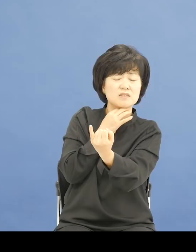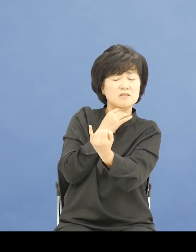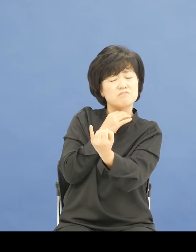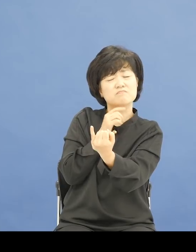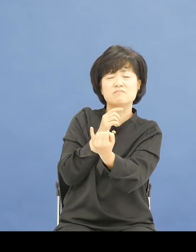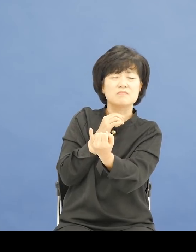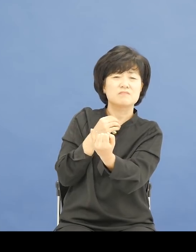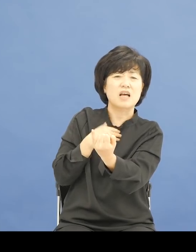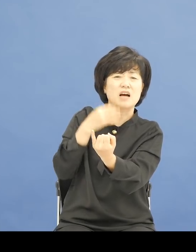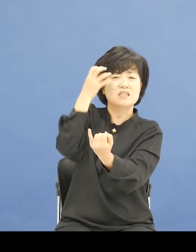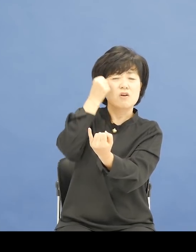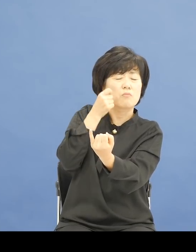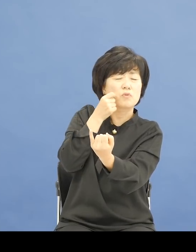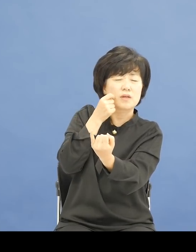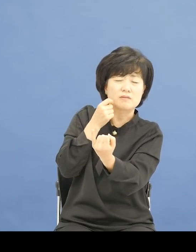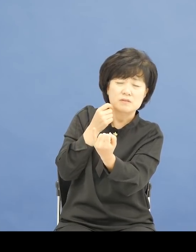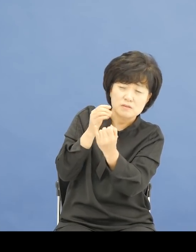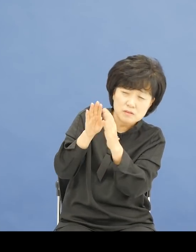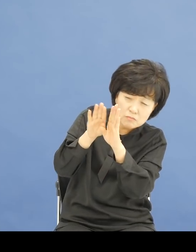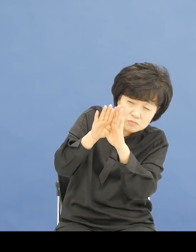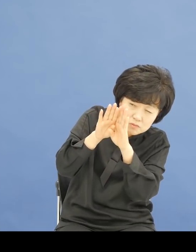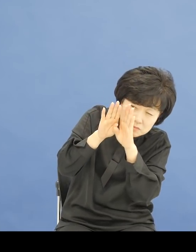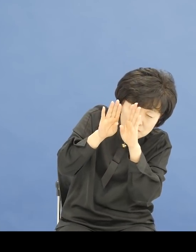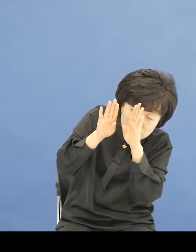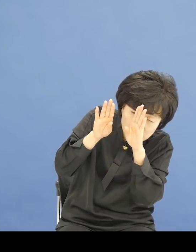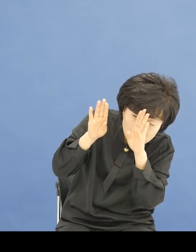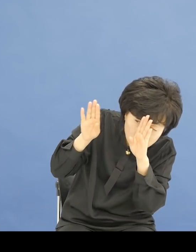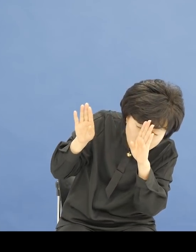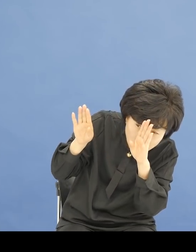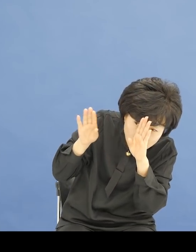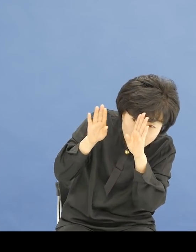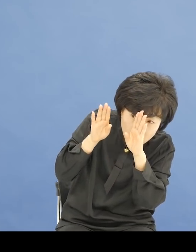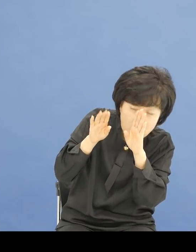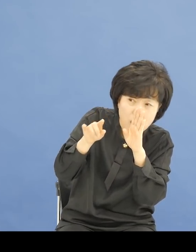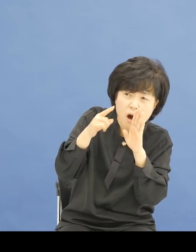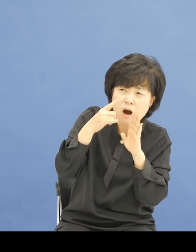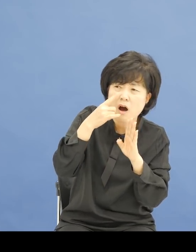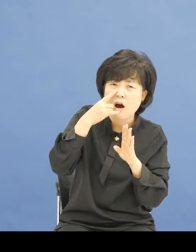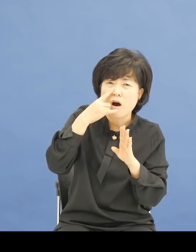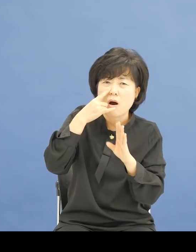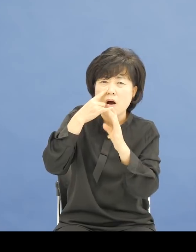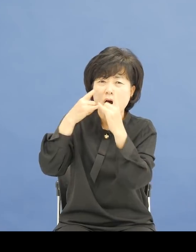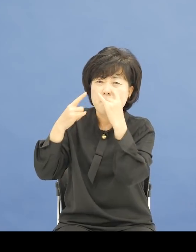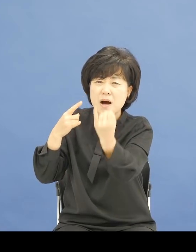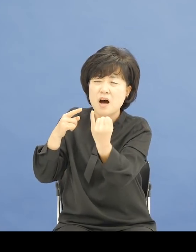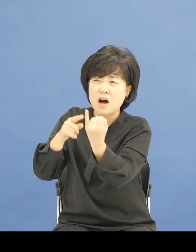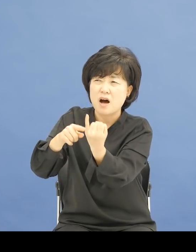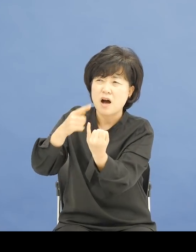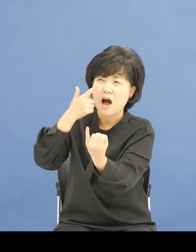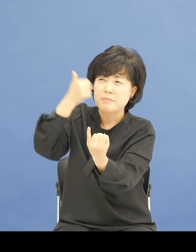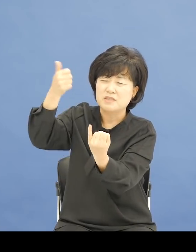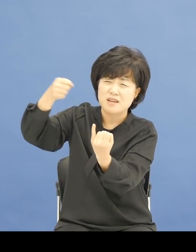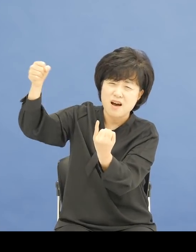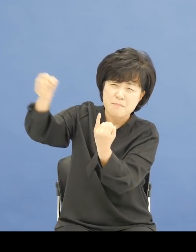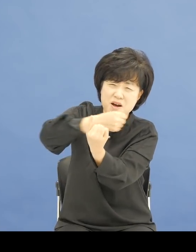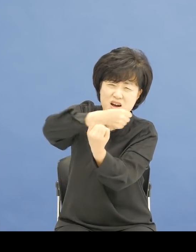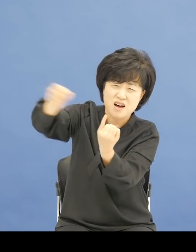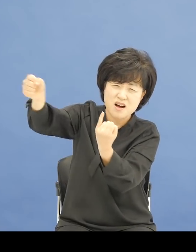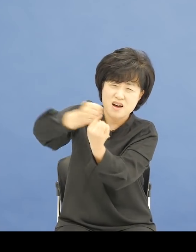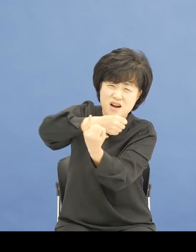문 앞에 서서 문을 한번 살짝 열어봤는데 그 문틈 사이로 저희 어머니가 제 친아버지한테 짓밟히고 맞고